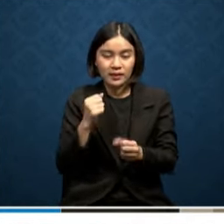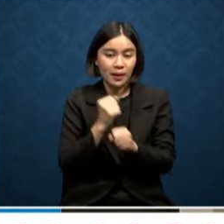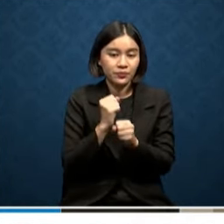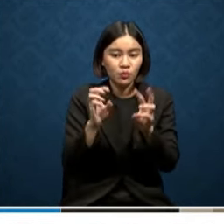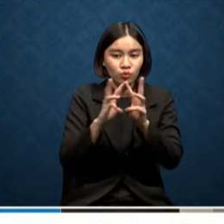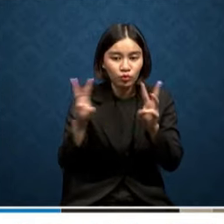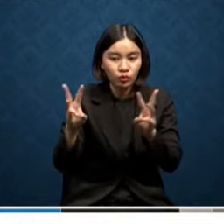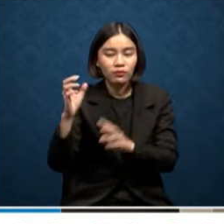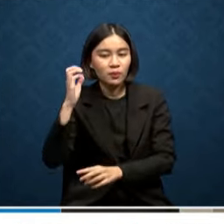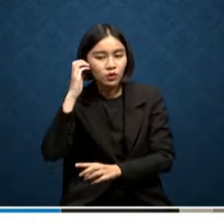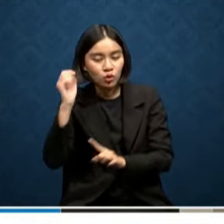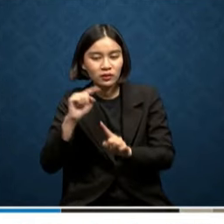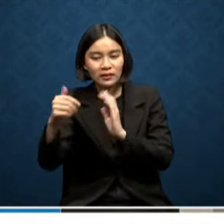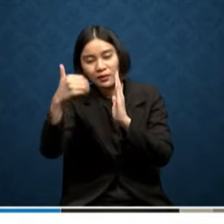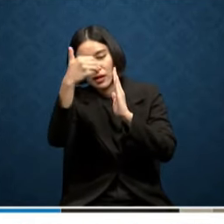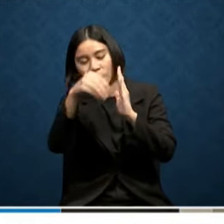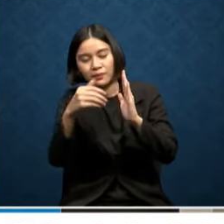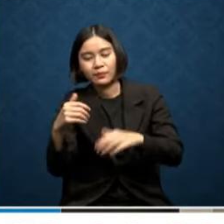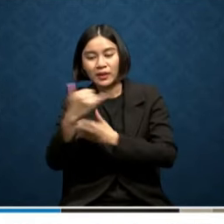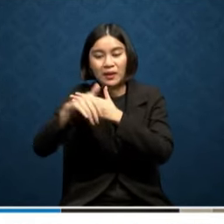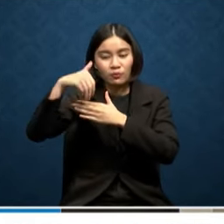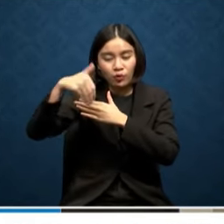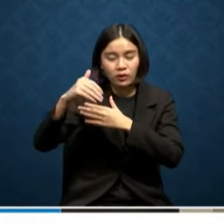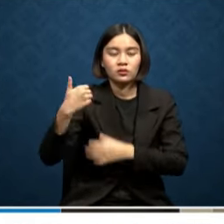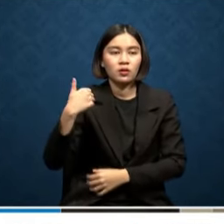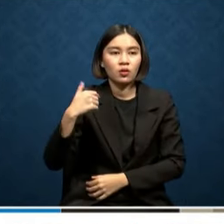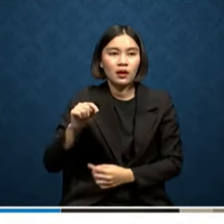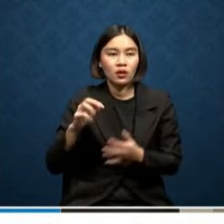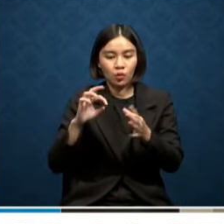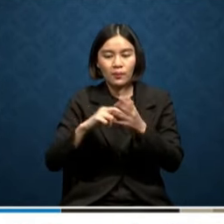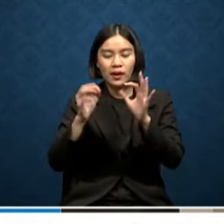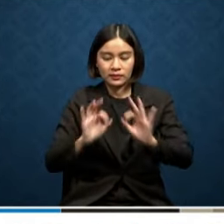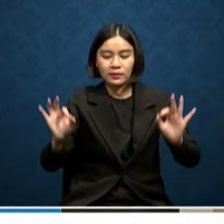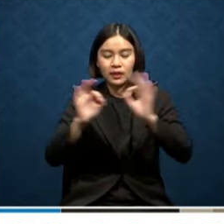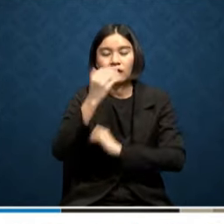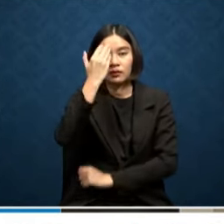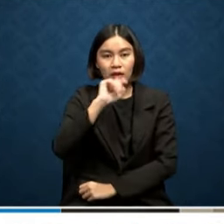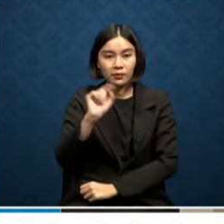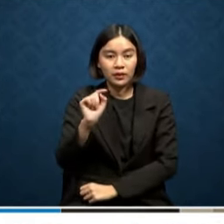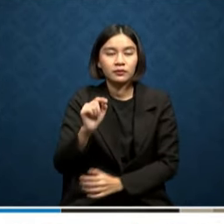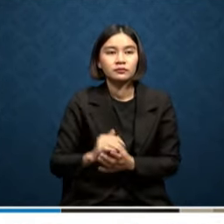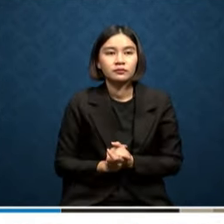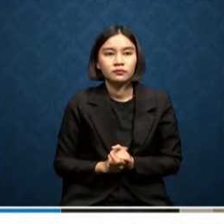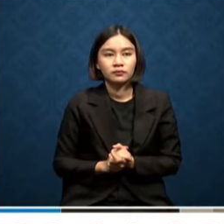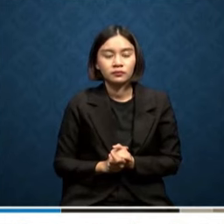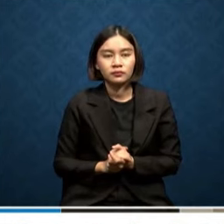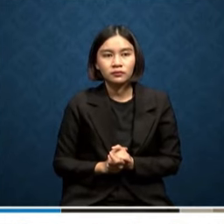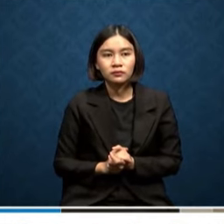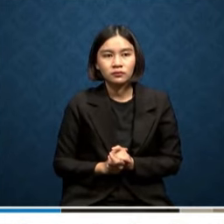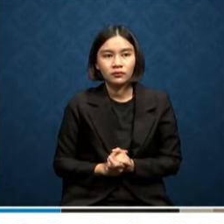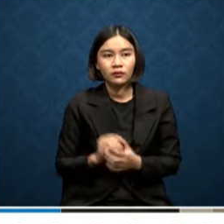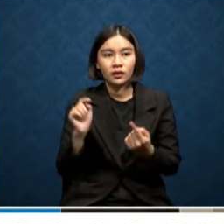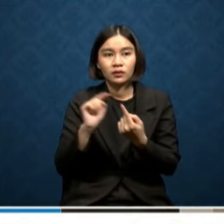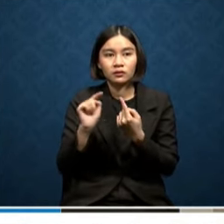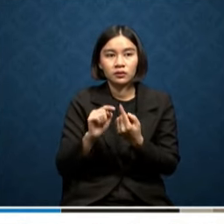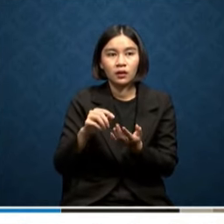ญญาณโทรศัพท์ในประเทศเพื่อนบ้านต่างๆแบบนี้ฉันคิดว่าเรื่องนี้เป็นเรื่องจำเป็นเพราะว่าเรื่องของไม่ว่าจะเป็นการส่